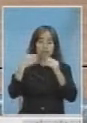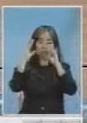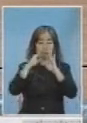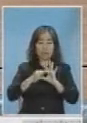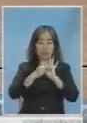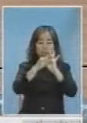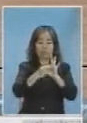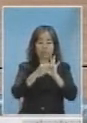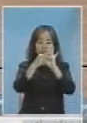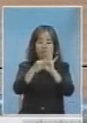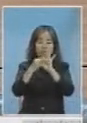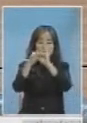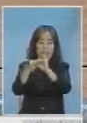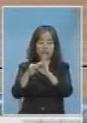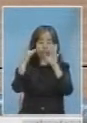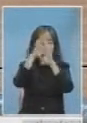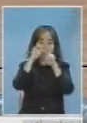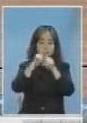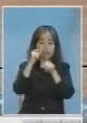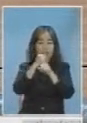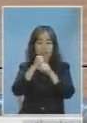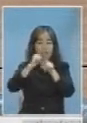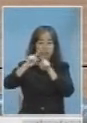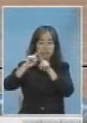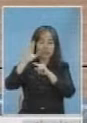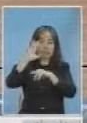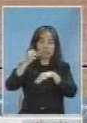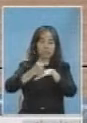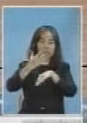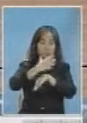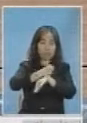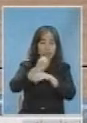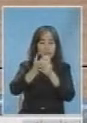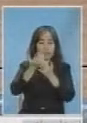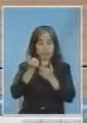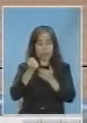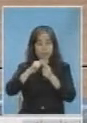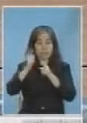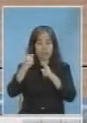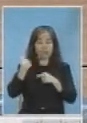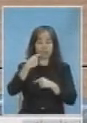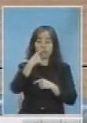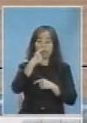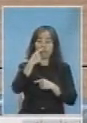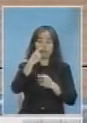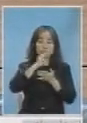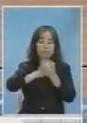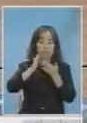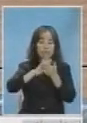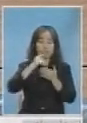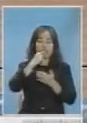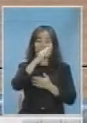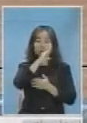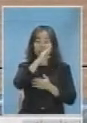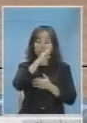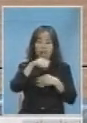งสถาบันมาแสวงหาผลประโยชน์ทางการเมืองตลอดจนมีการกล่าวอ้างความเท็จเพื่อดูหมิ่นใส่ร้าย